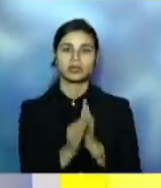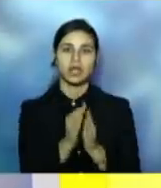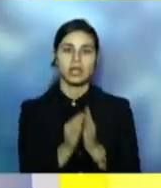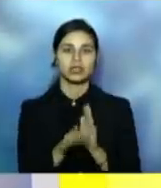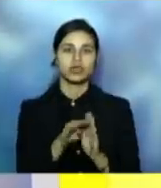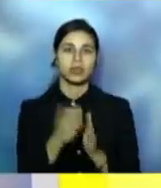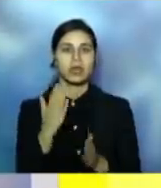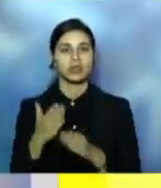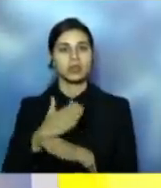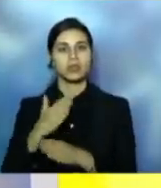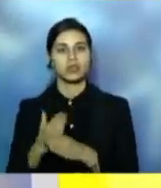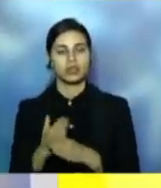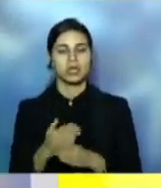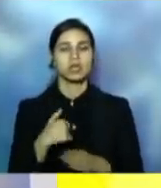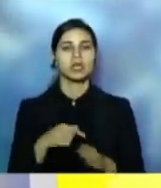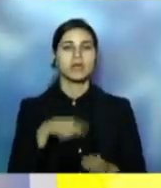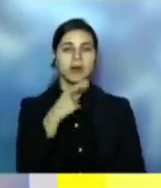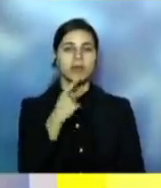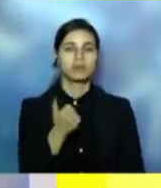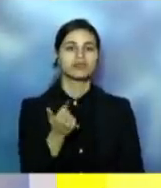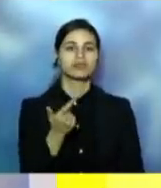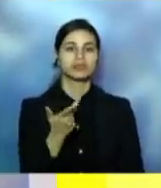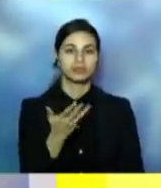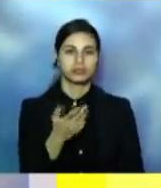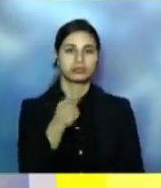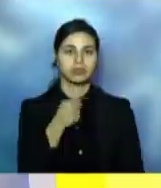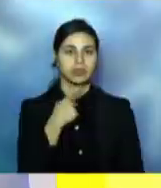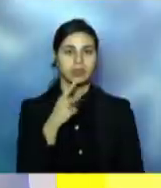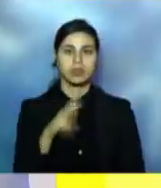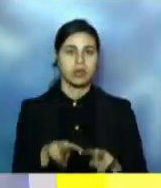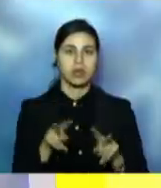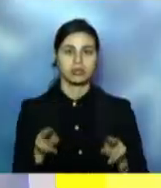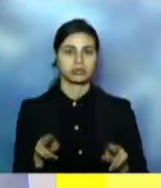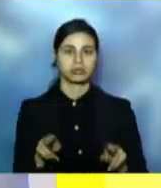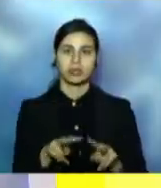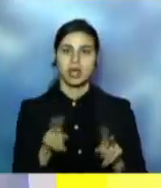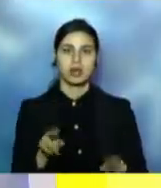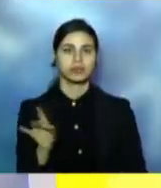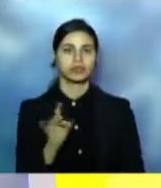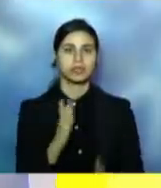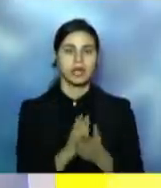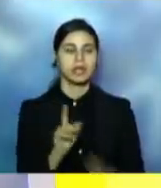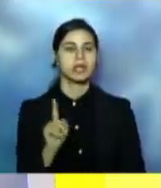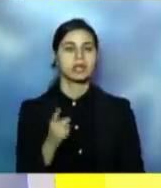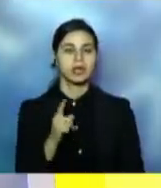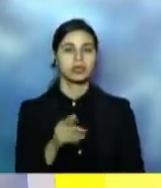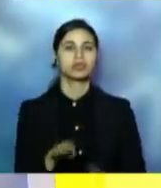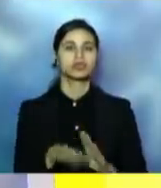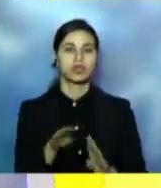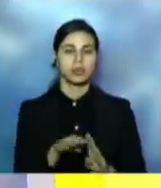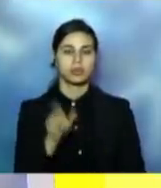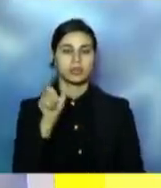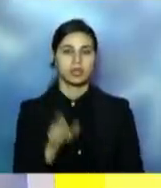პური, ერთი მხარეა რომ ჩვენ ვითვლით კალორიებს და კალორიებში ნახულობთ რომ თითქმის ერთ და იგივე კალორია აქვს. მაშინ რატომ ურჩევთ